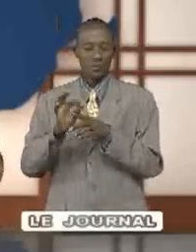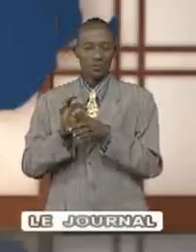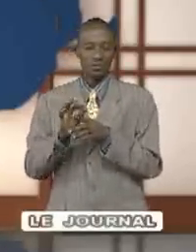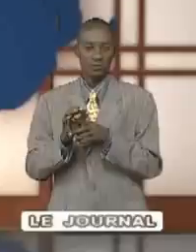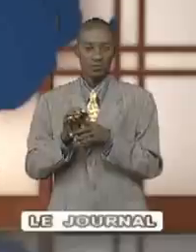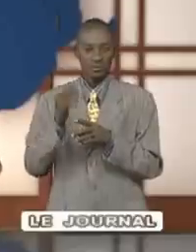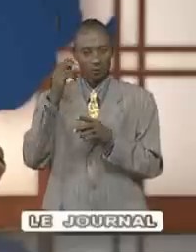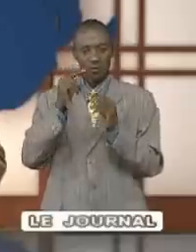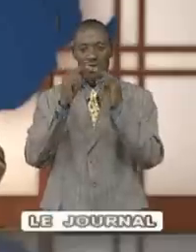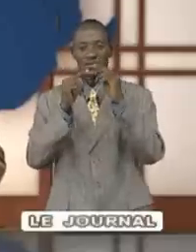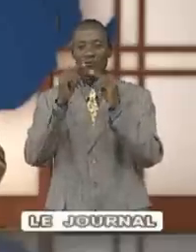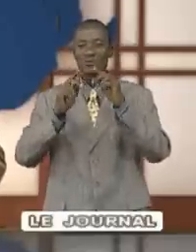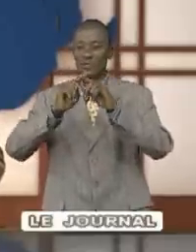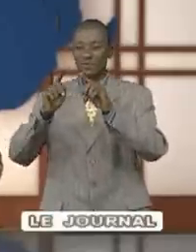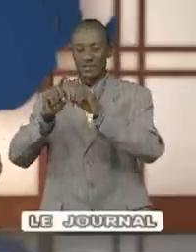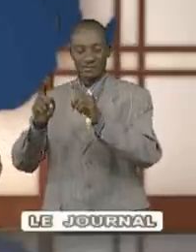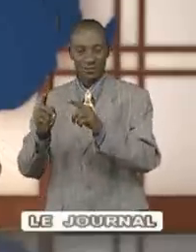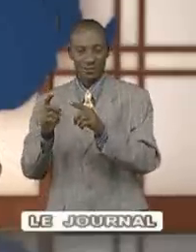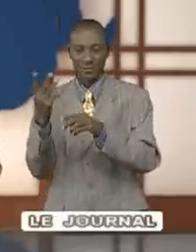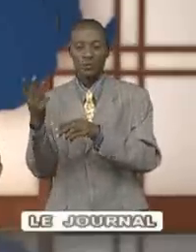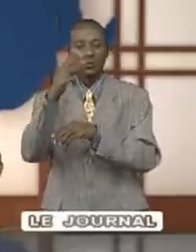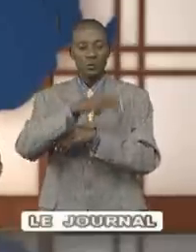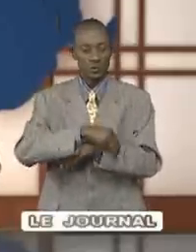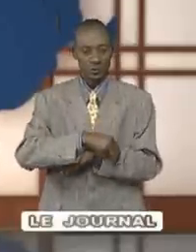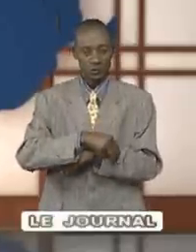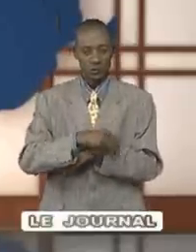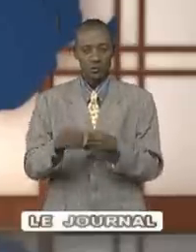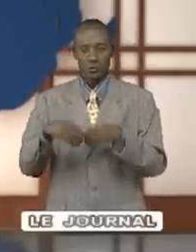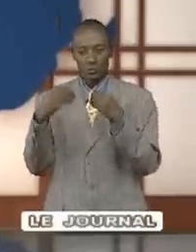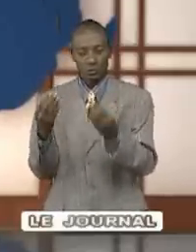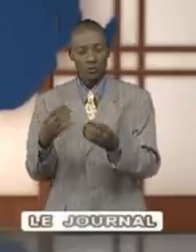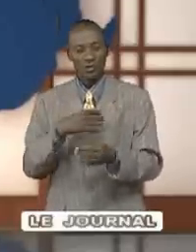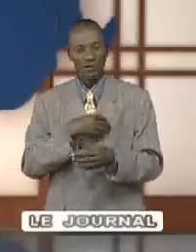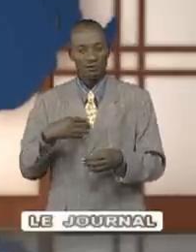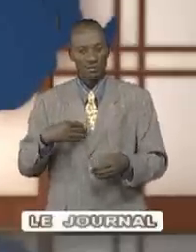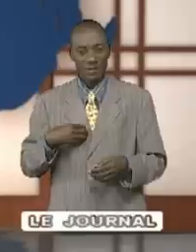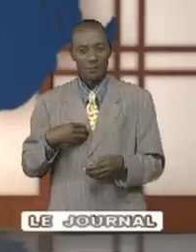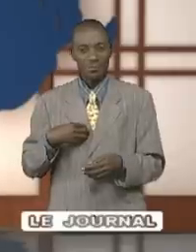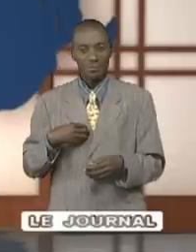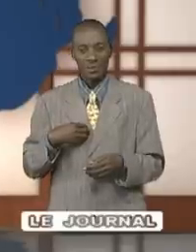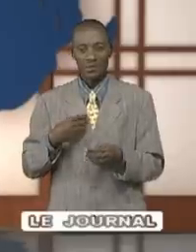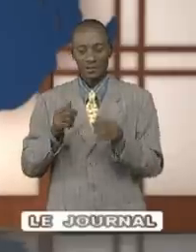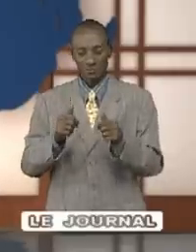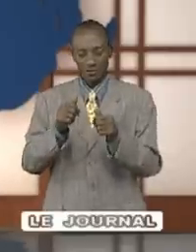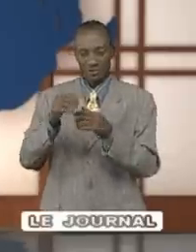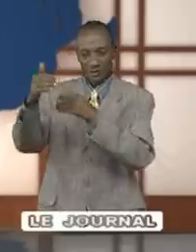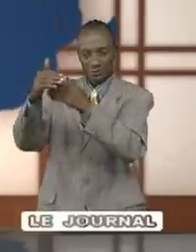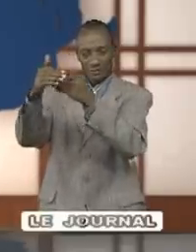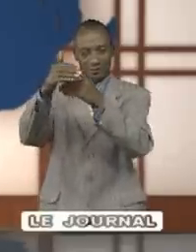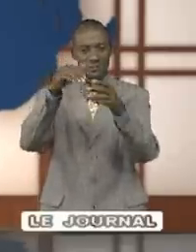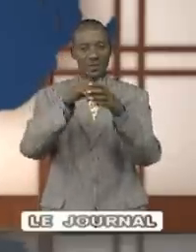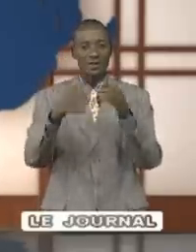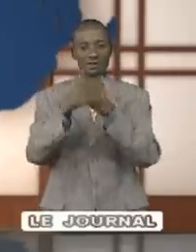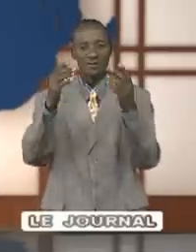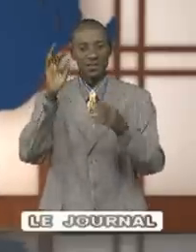les niveaux de responsabilité. Cet atelier de 3 jours vise à outiller davantage les femmes de la périphérie de Kinshasa sur la mission qui